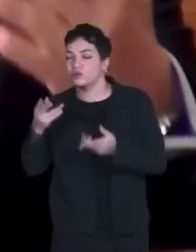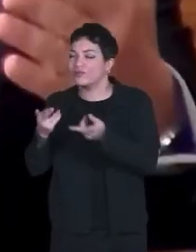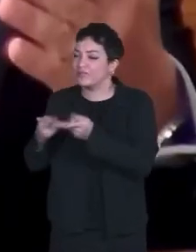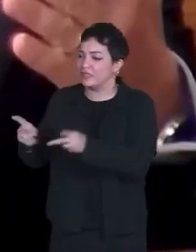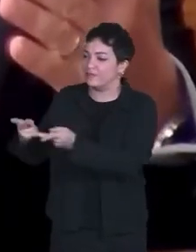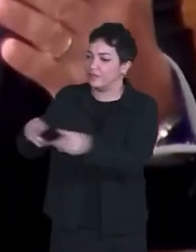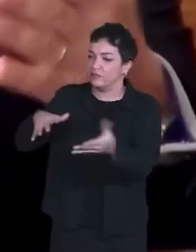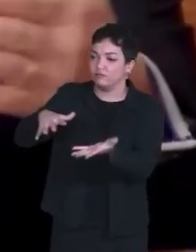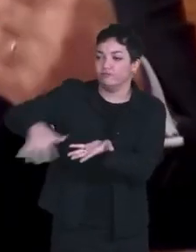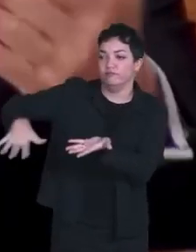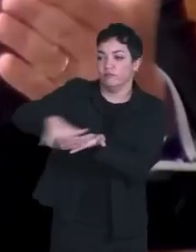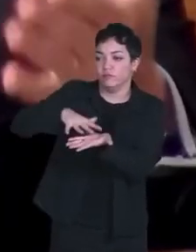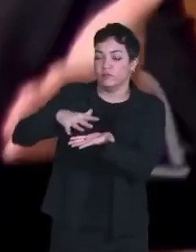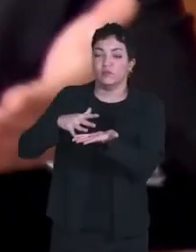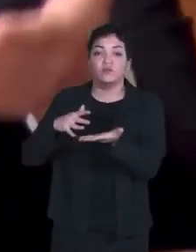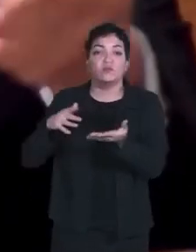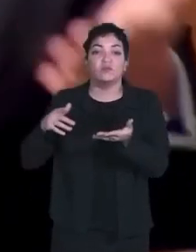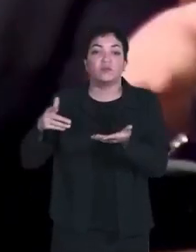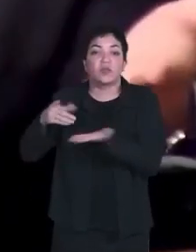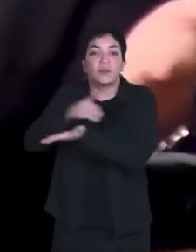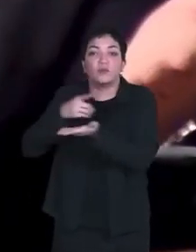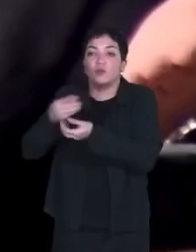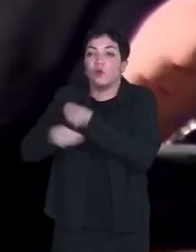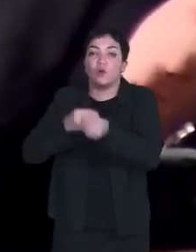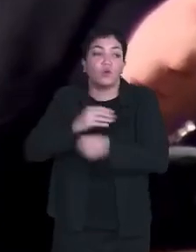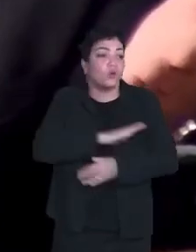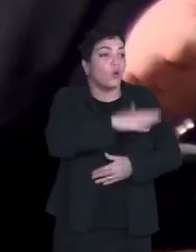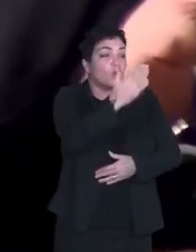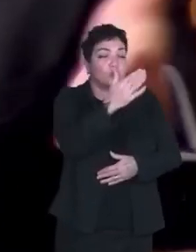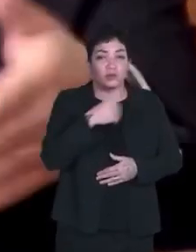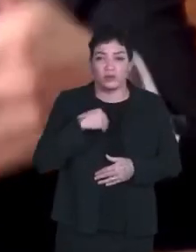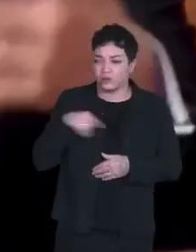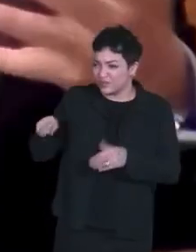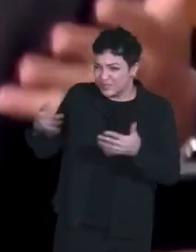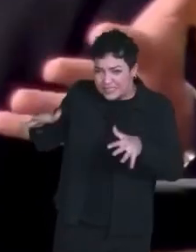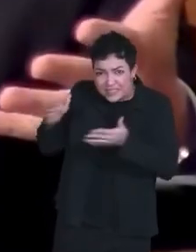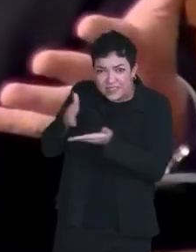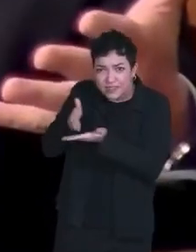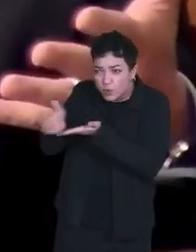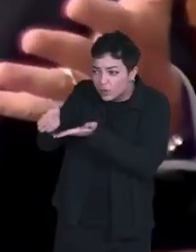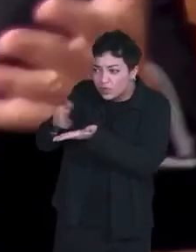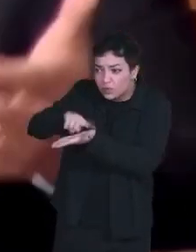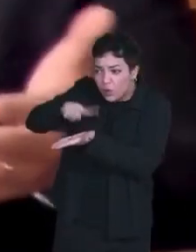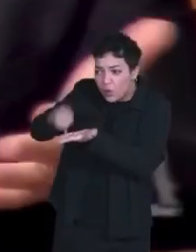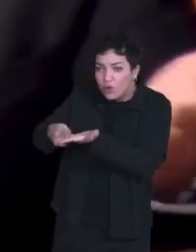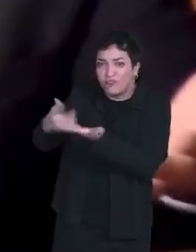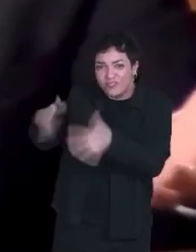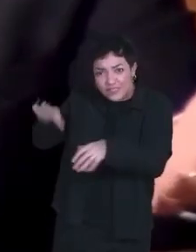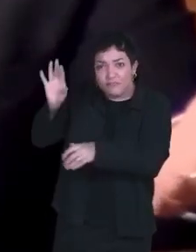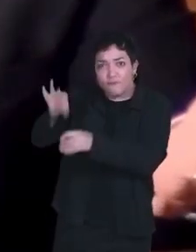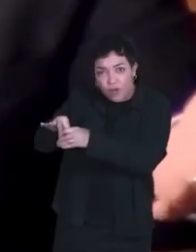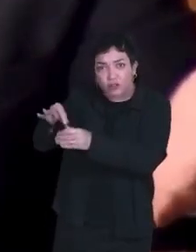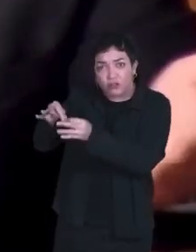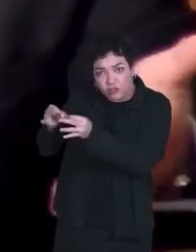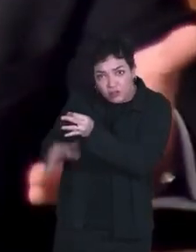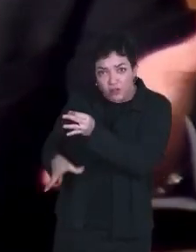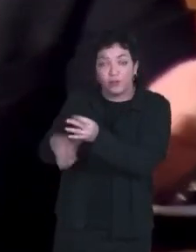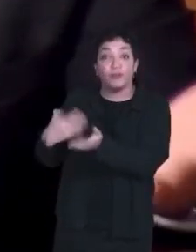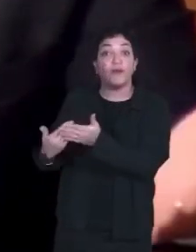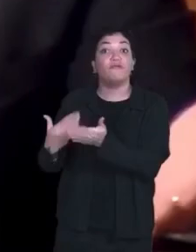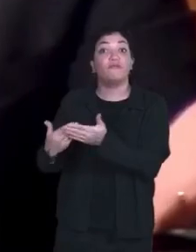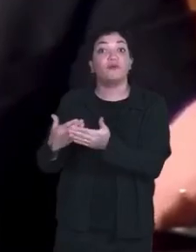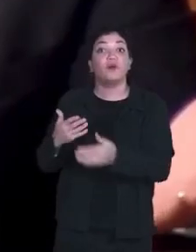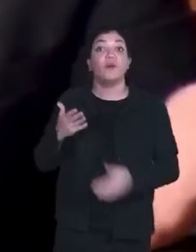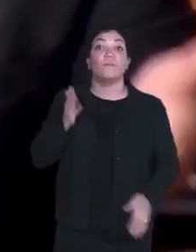soient sur notre territoire ou ailleurs, qui ont déjà passé des orientations budgétaires, qui ont déjà voté un budget, et j'en ai la meilleure des preuves, c'est